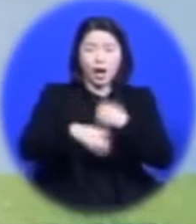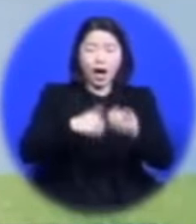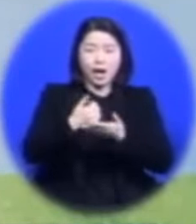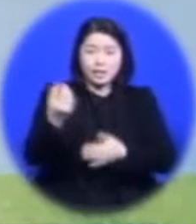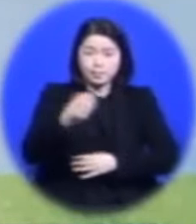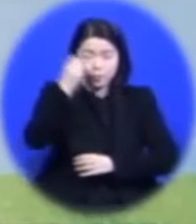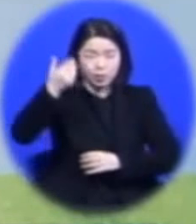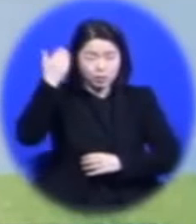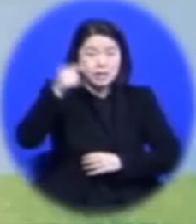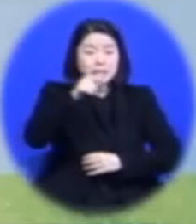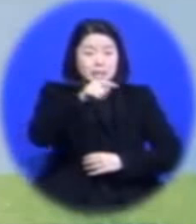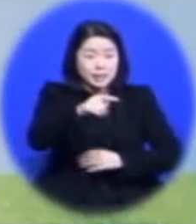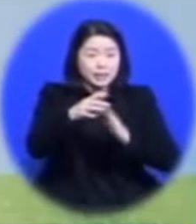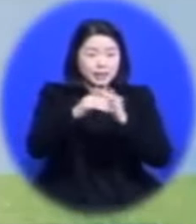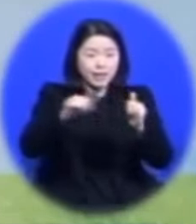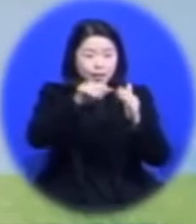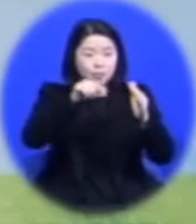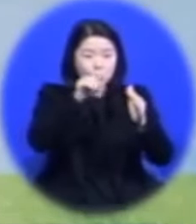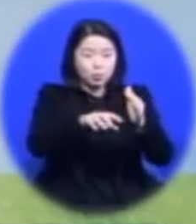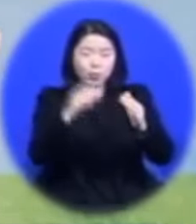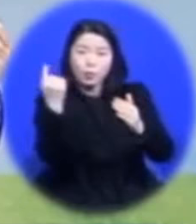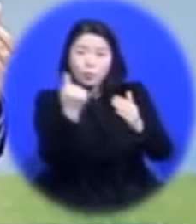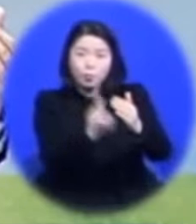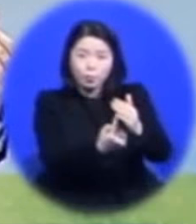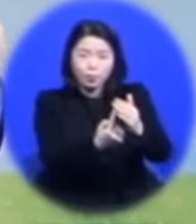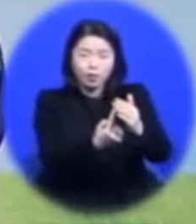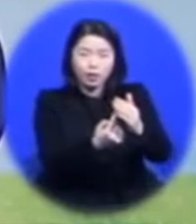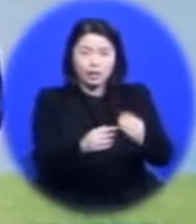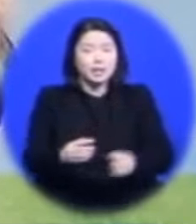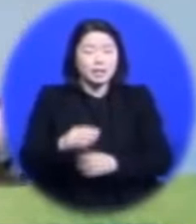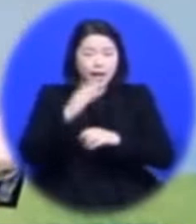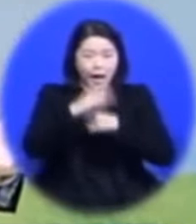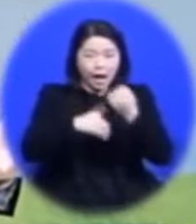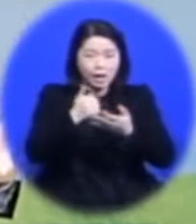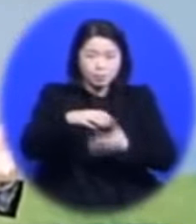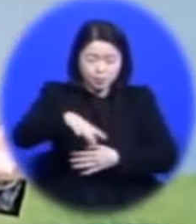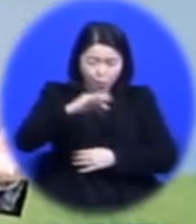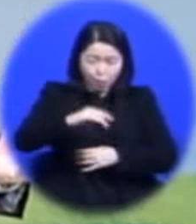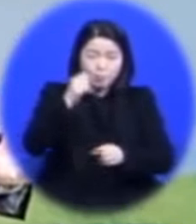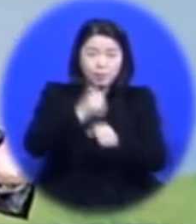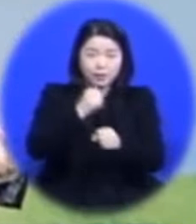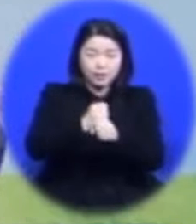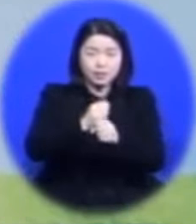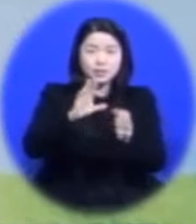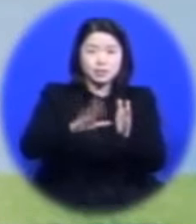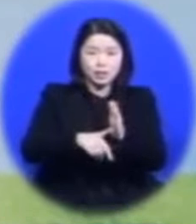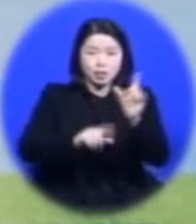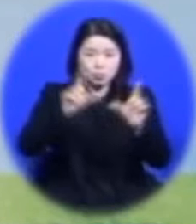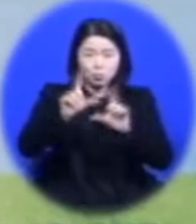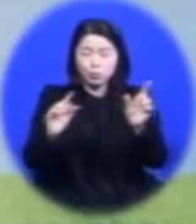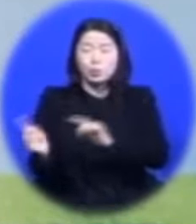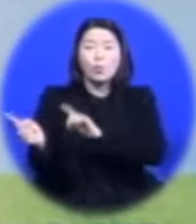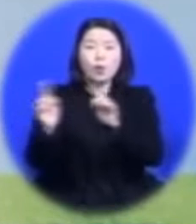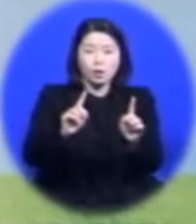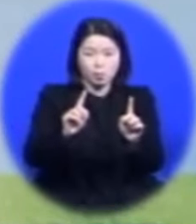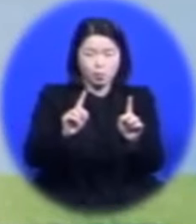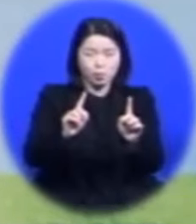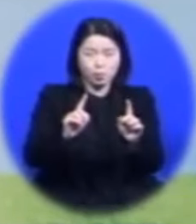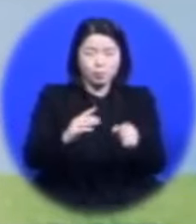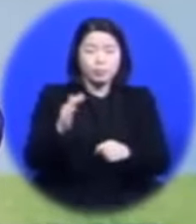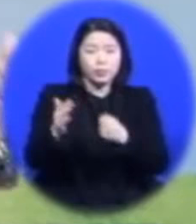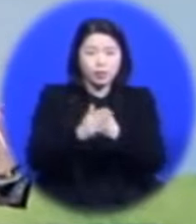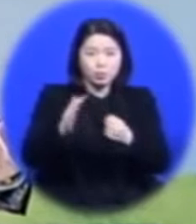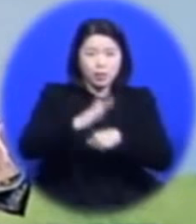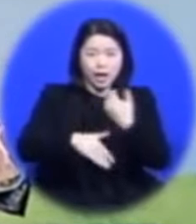속에 임하십니다 하나님이 창조하셨을 때가 회복이 되는 겁니다 그래서 하나님의